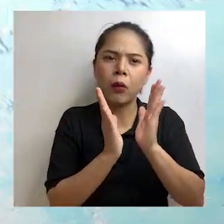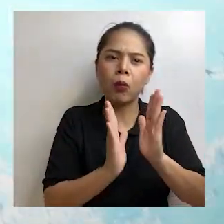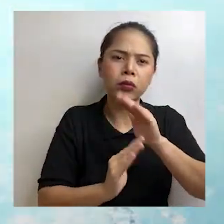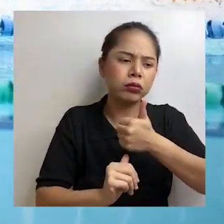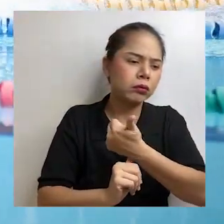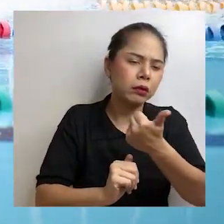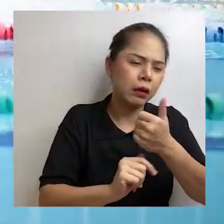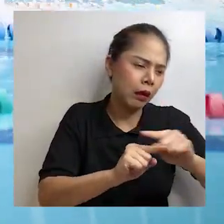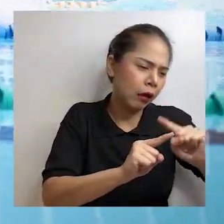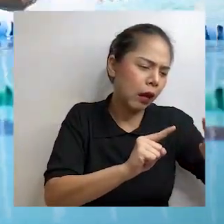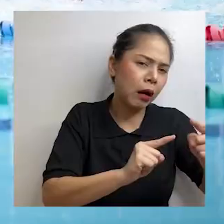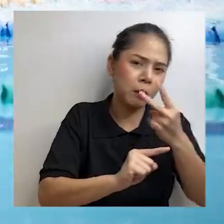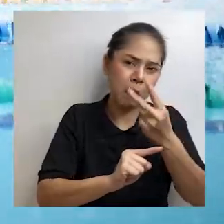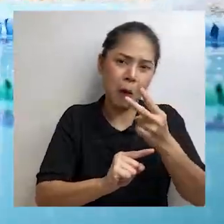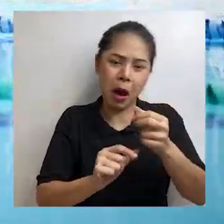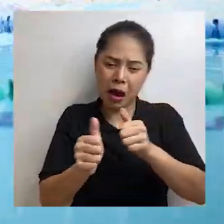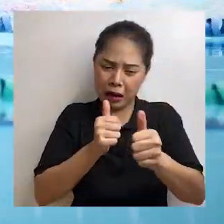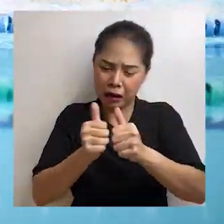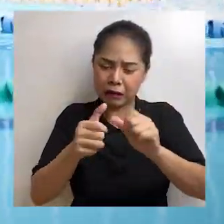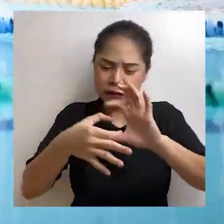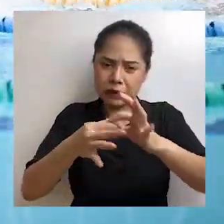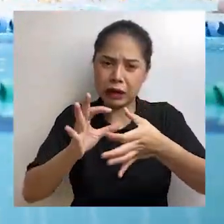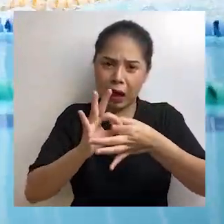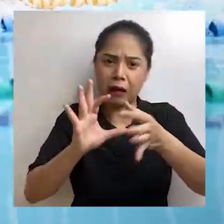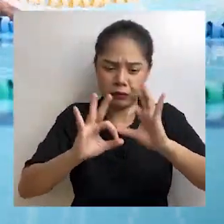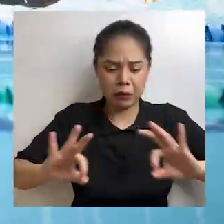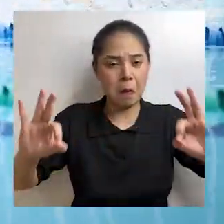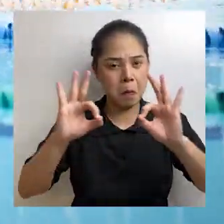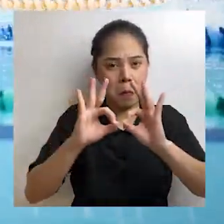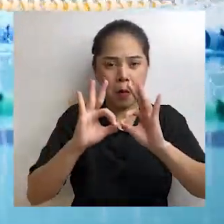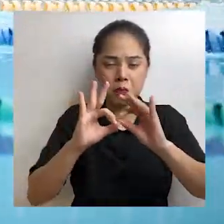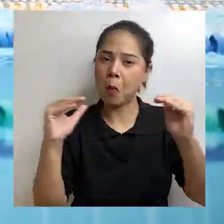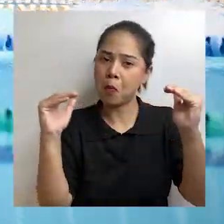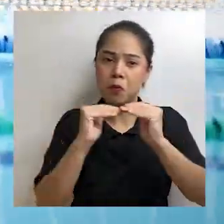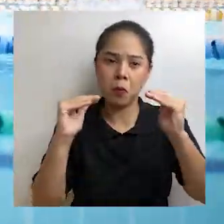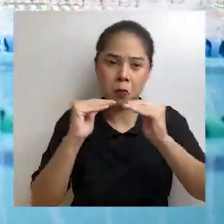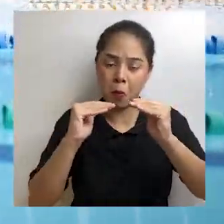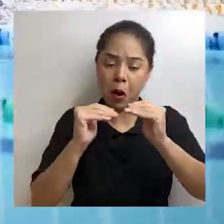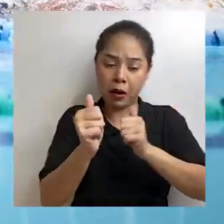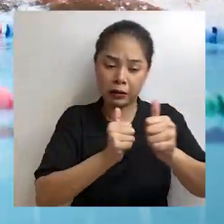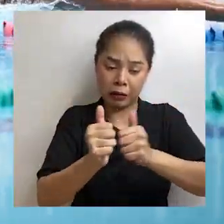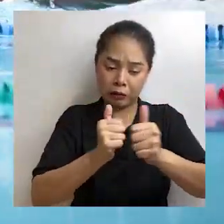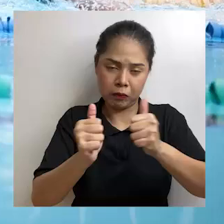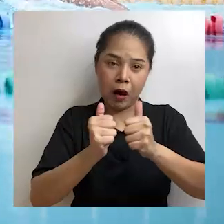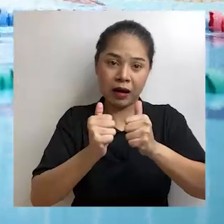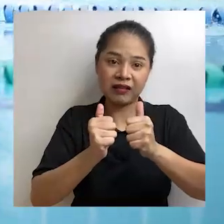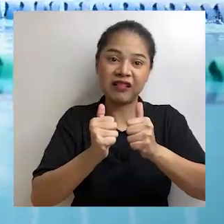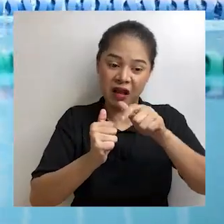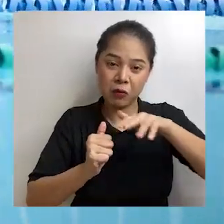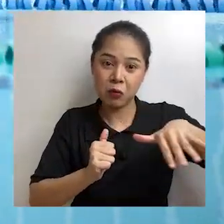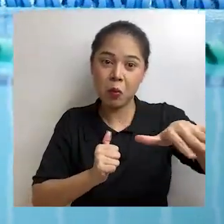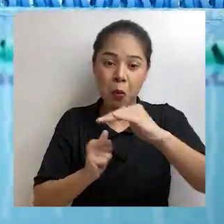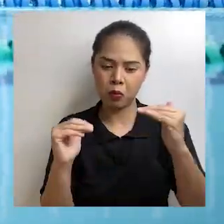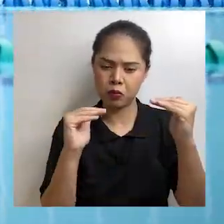คือการแข่งขันที่มีคําว่าแฟร์เพลย์เข้ามามากกว่าการเป็นแฟร์เพลย์หรือว่าการที่เราแข่งขันกับคนอื่นโดยไม่ใช้สารต้องห้ามทาง